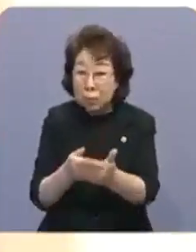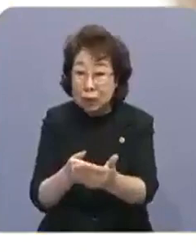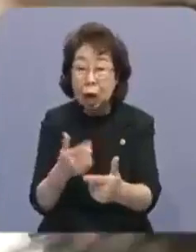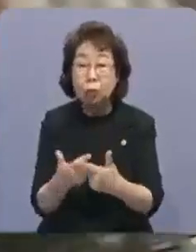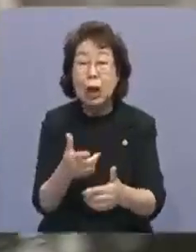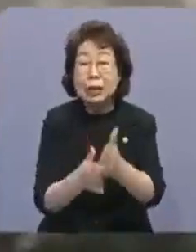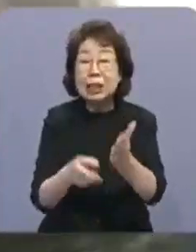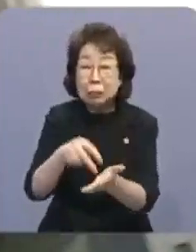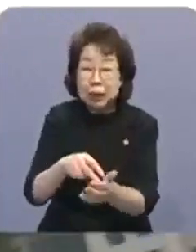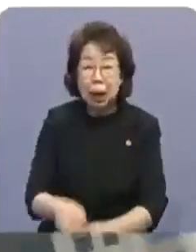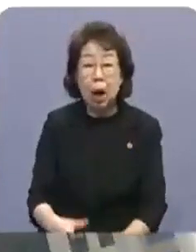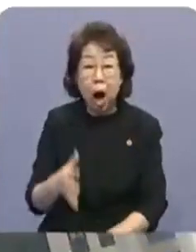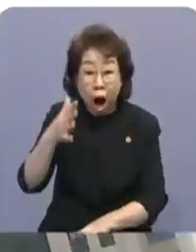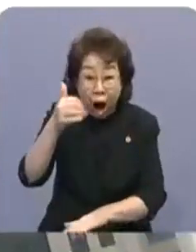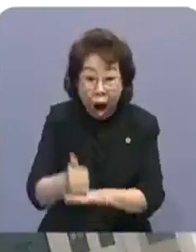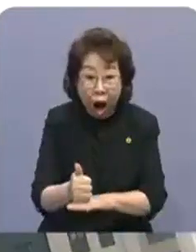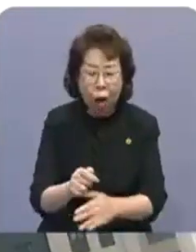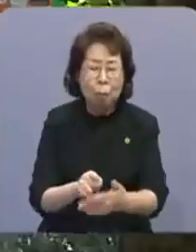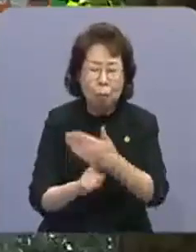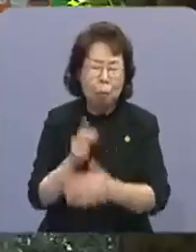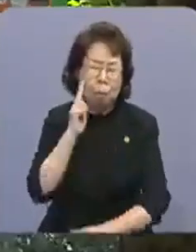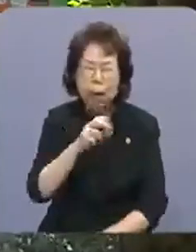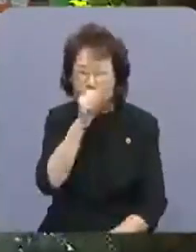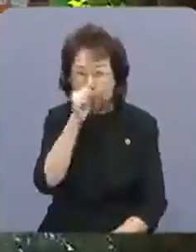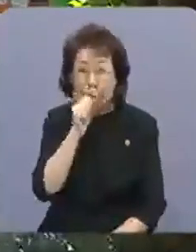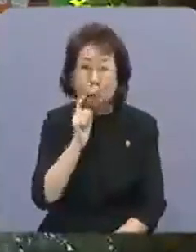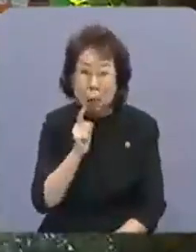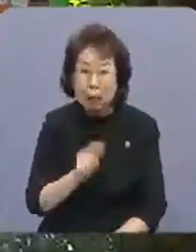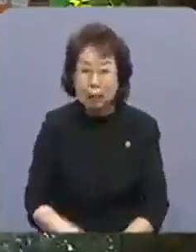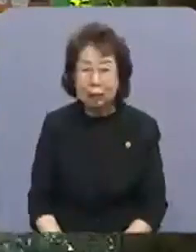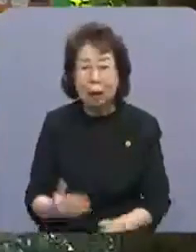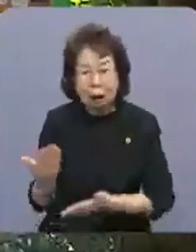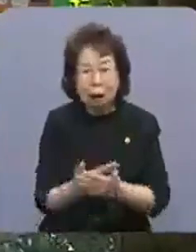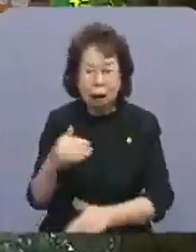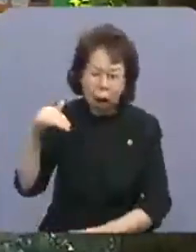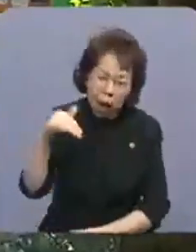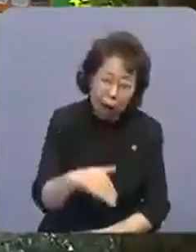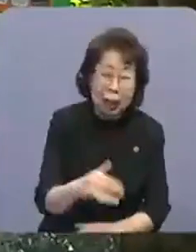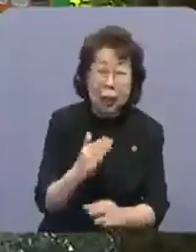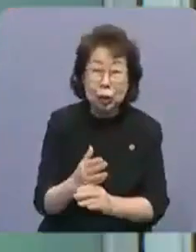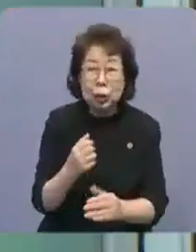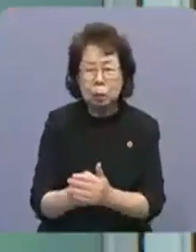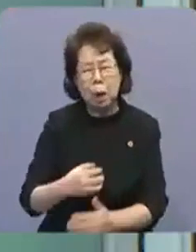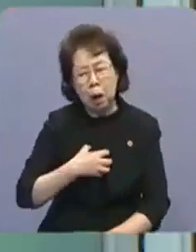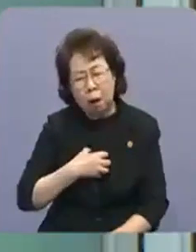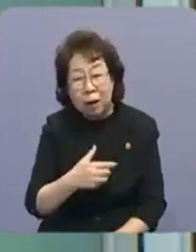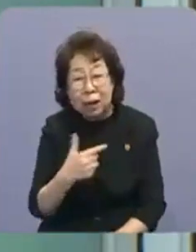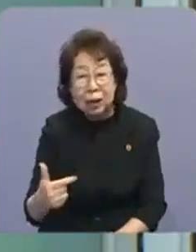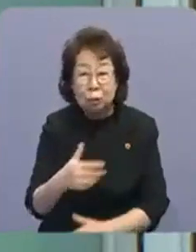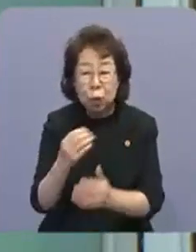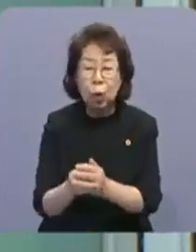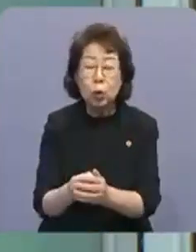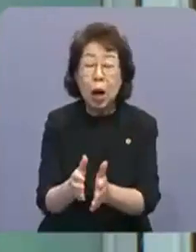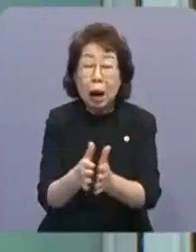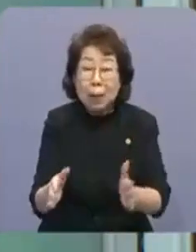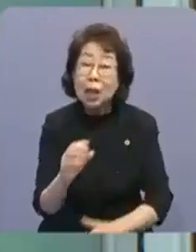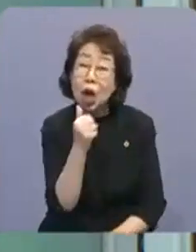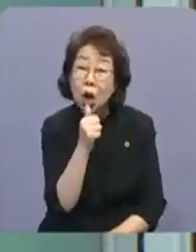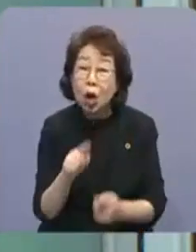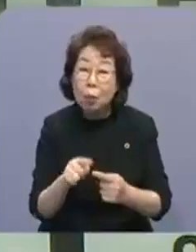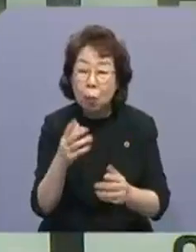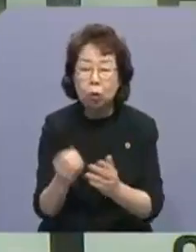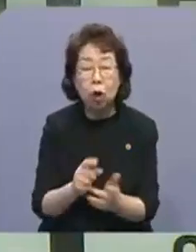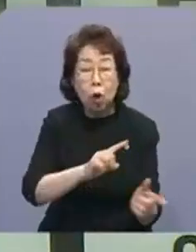부산시는 이번 결정을 환영했습니다. 거래가 급격히 줄어 어려움을 호소해온 부동산 업계도 규제 해제가